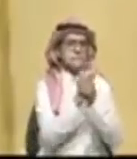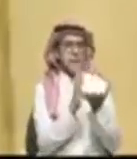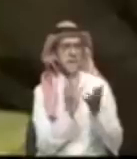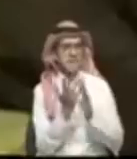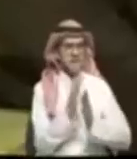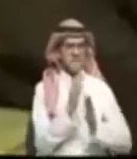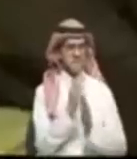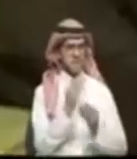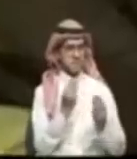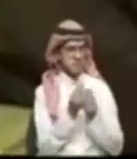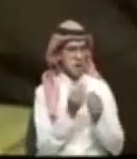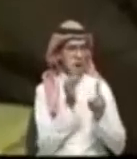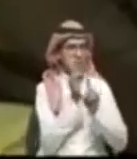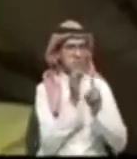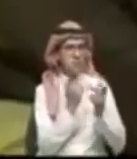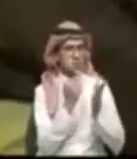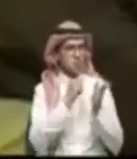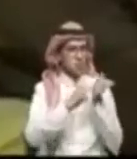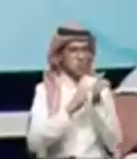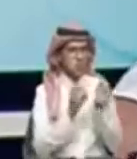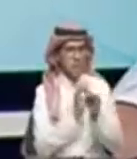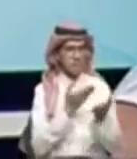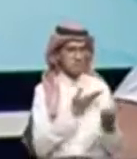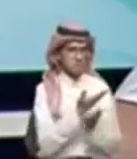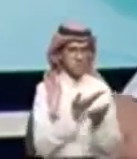على أسسه ومرجعياته الثلاث.